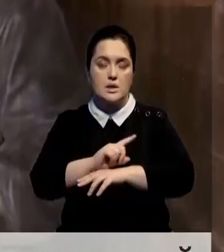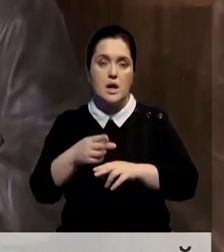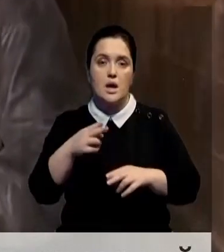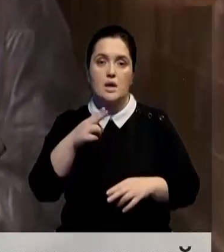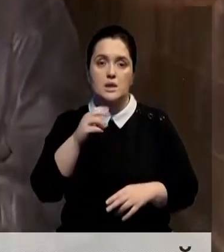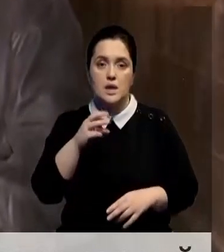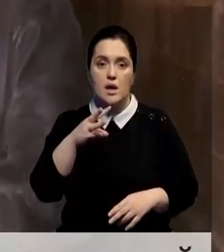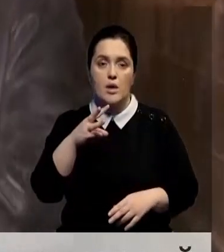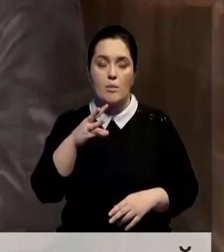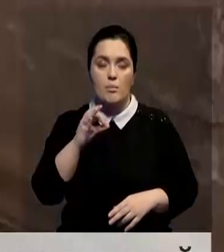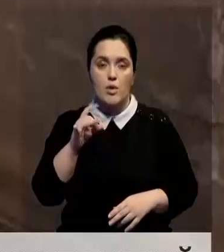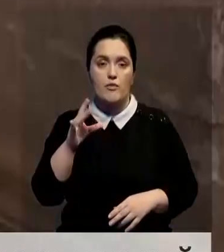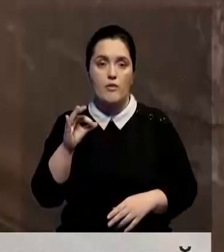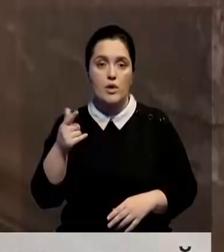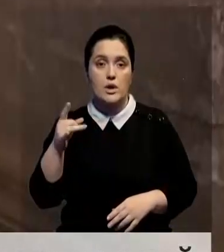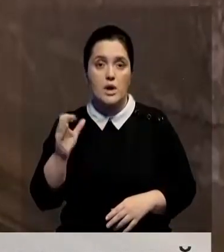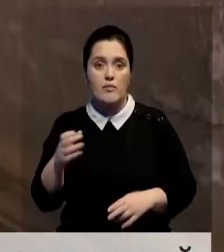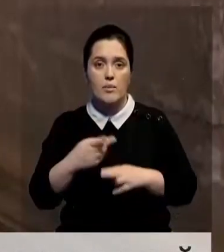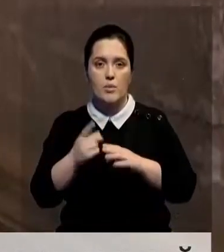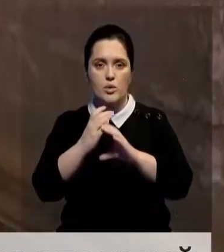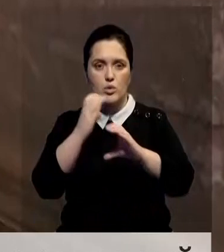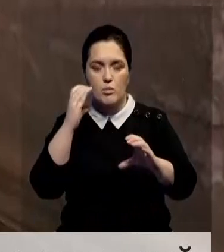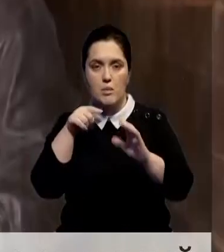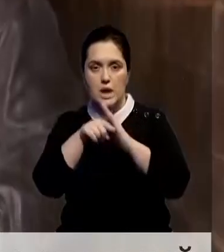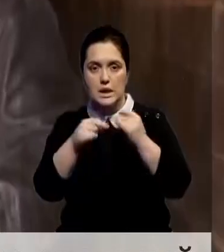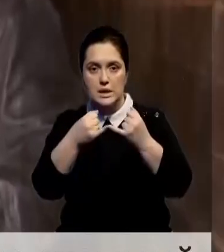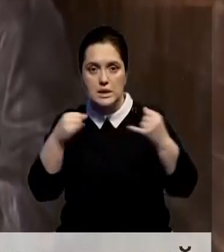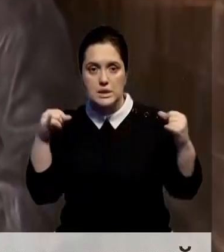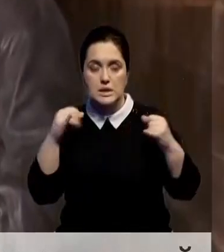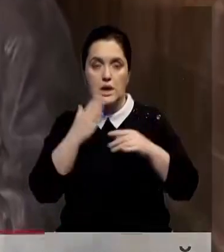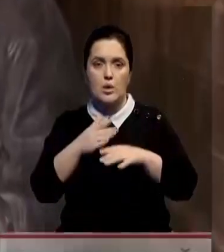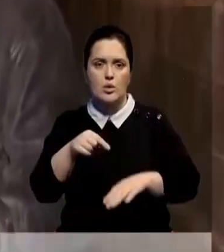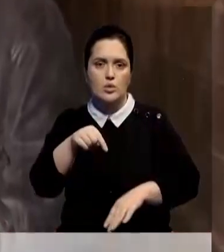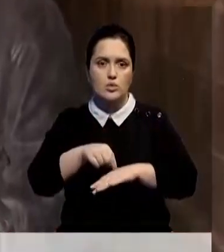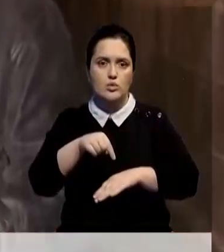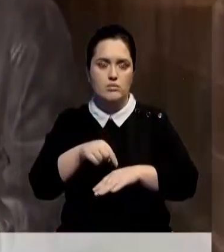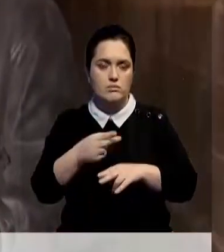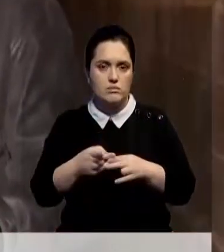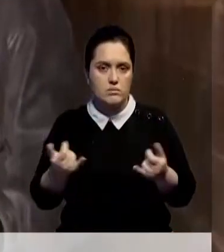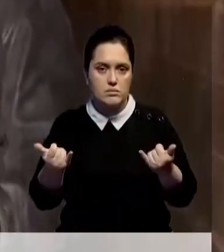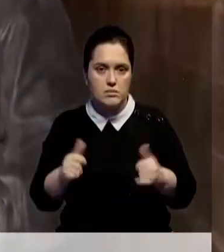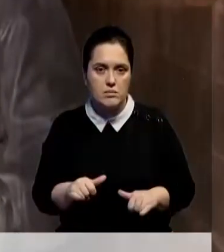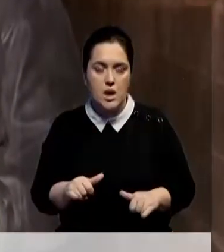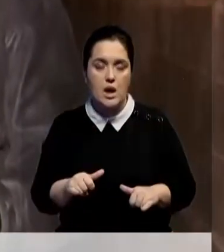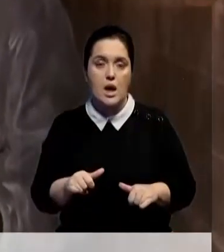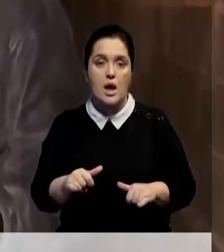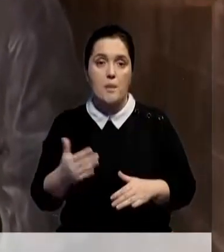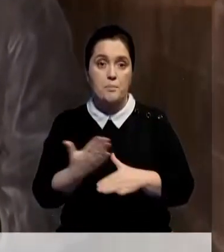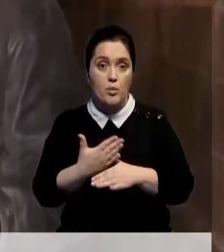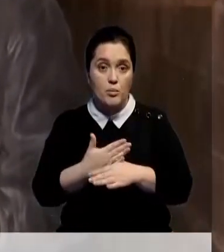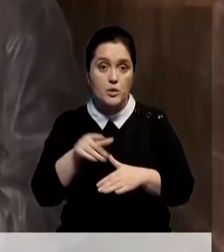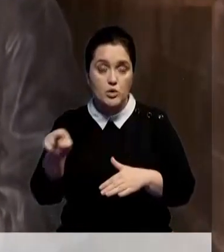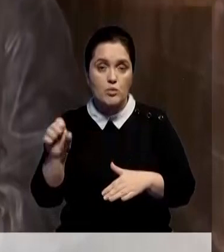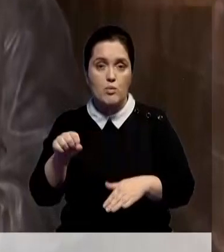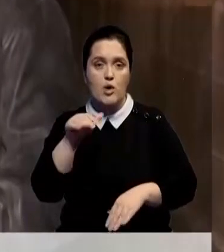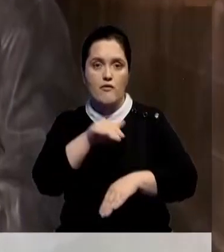или наклономер. Это труба из кварцевого стекла с нитью в центре. Чувствительность прибора просто поражает воображение. К примеру, с помощью него можно